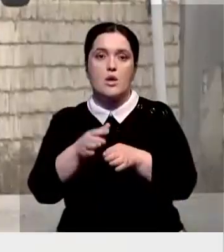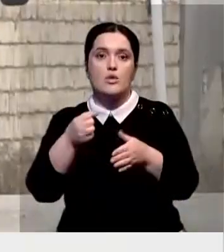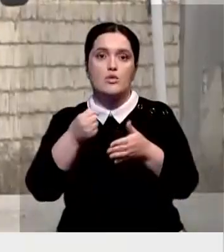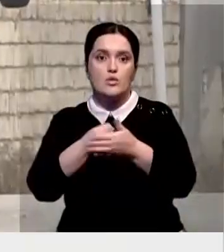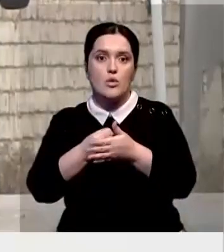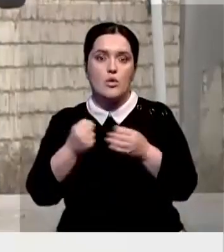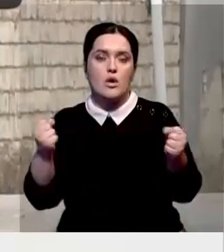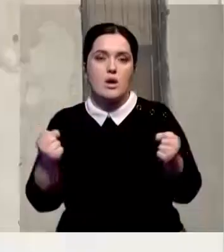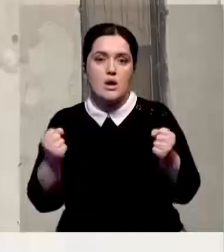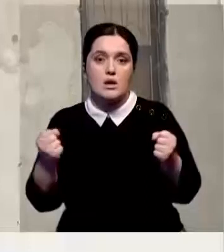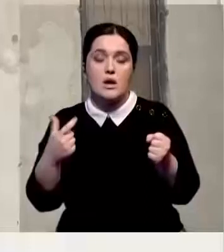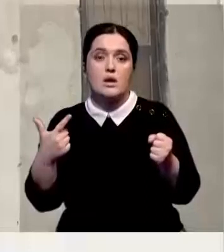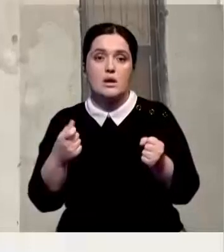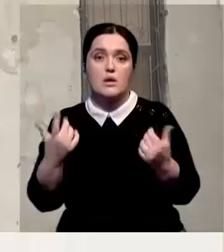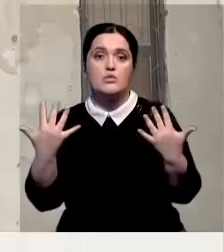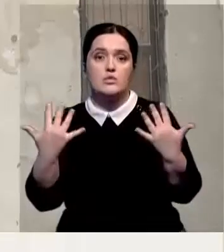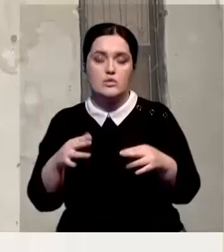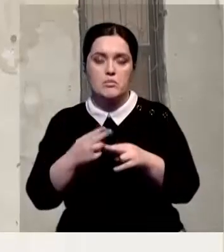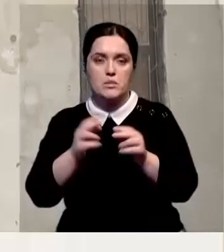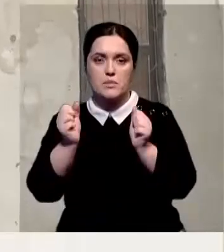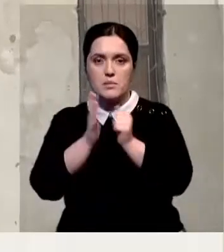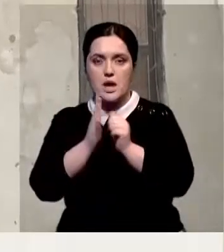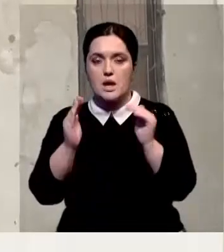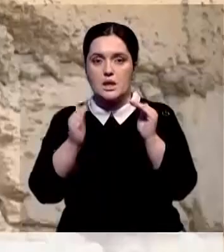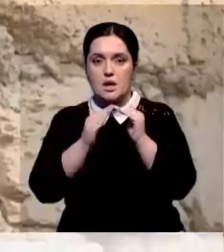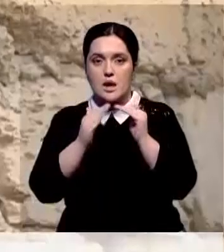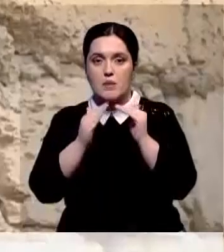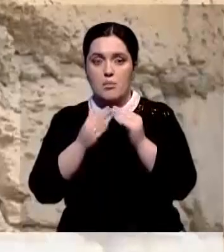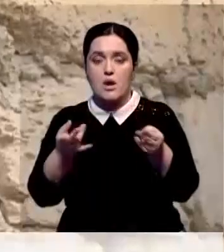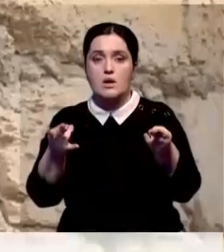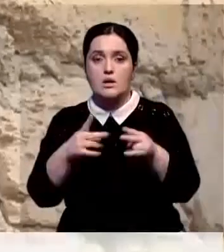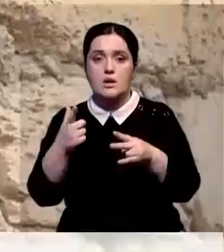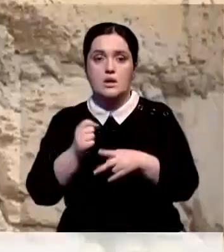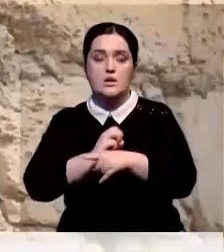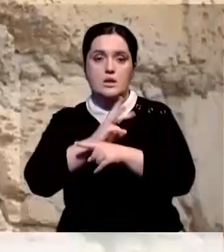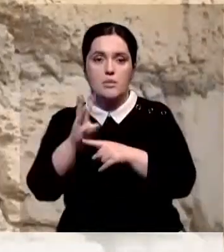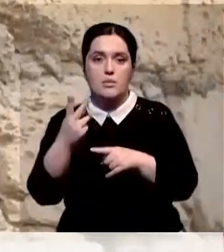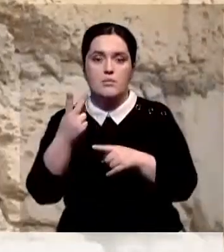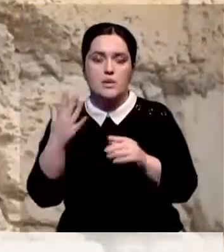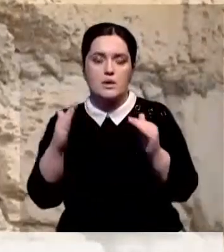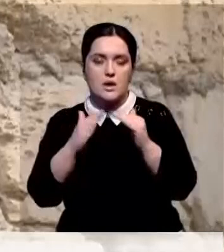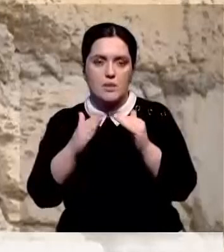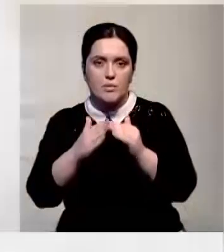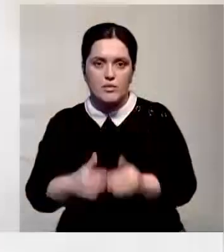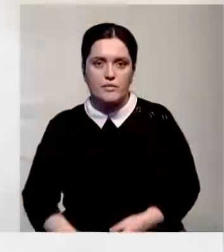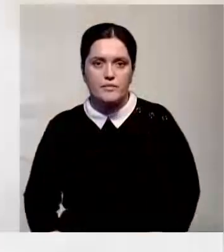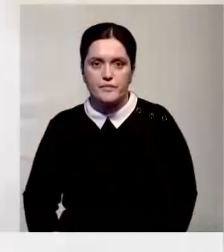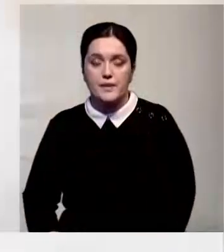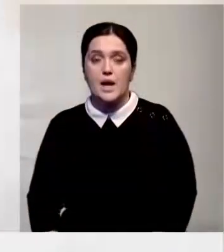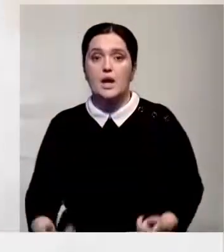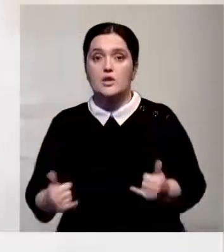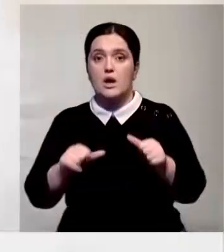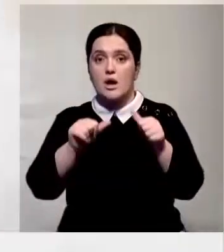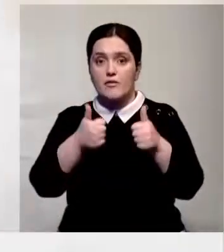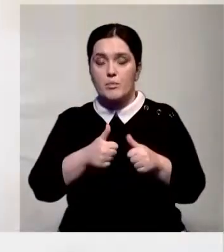прихода холодов. Газ уже появился в 15 домах. Осталось газифицировать 25 домов. Сейчас жители